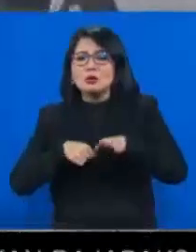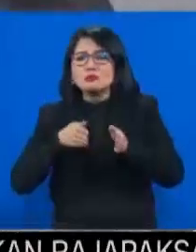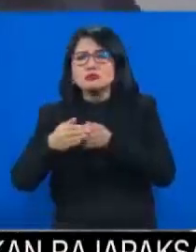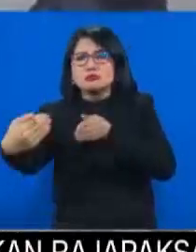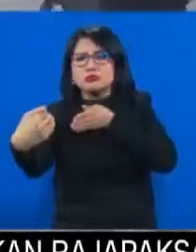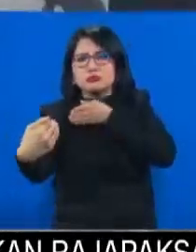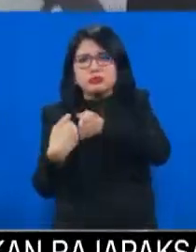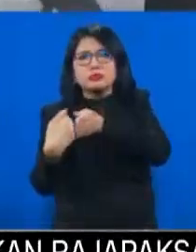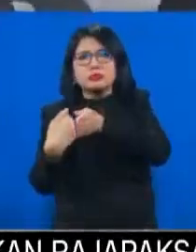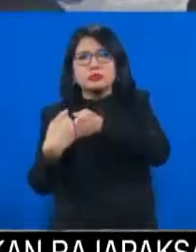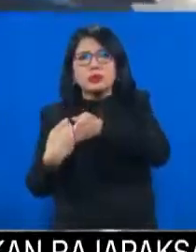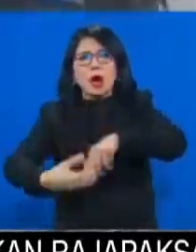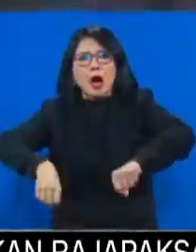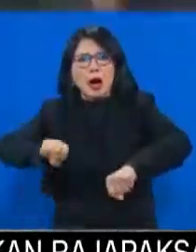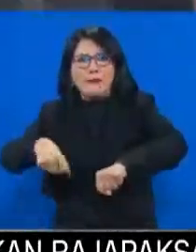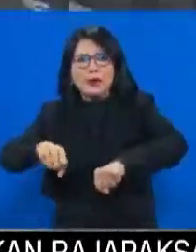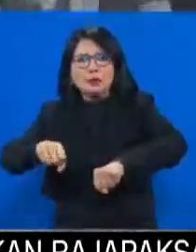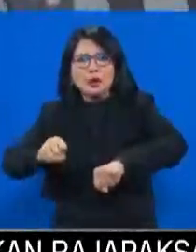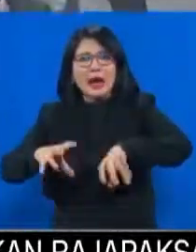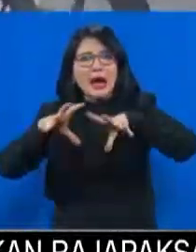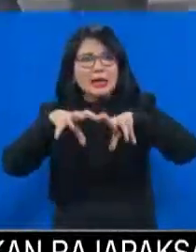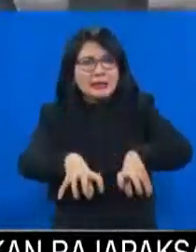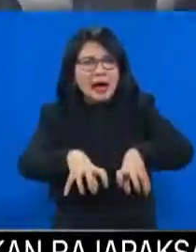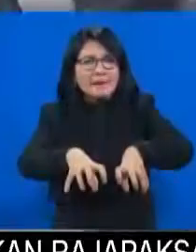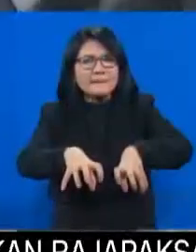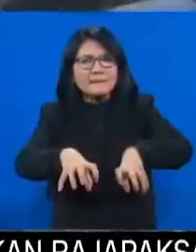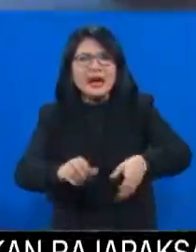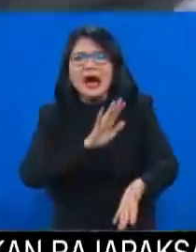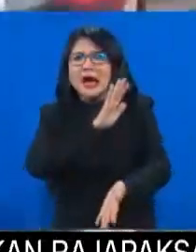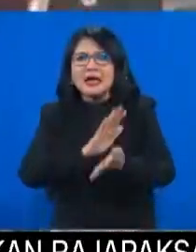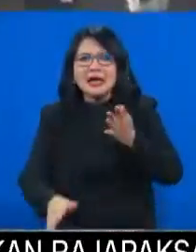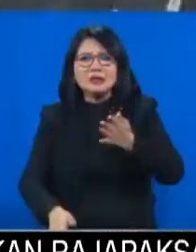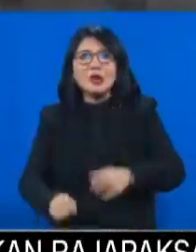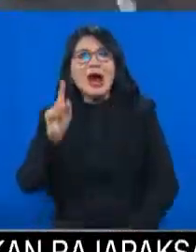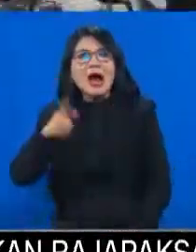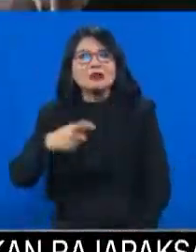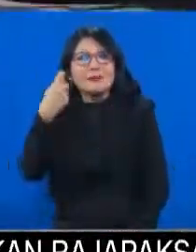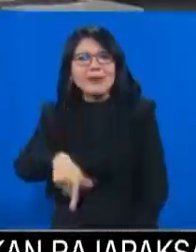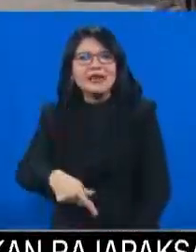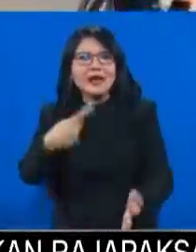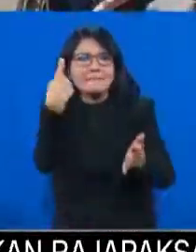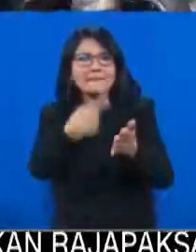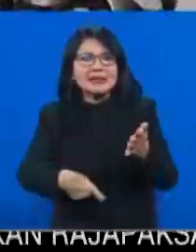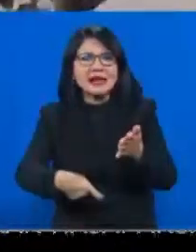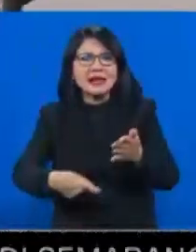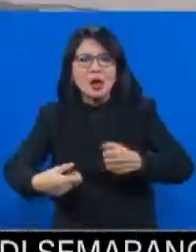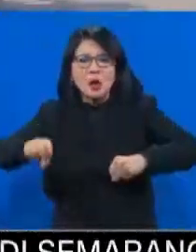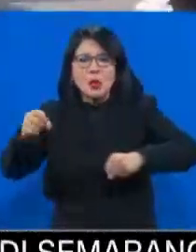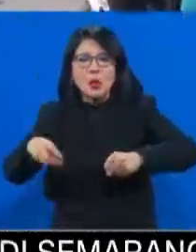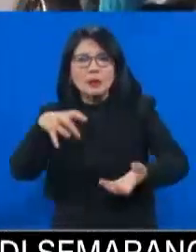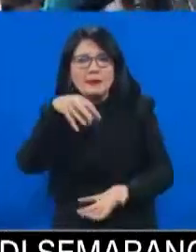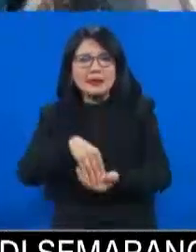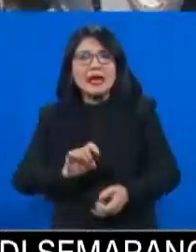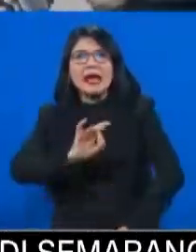belakang. Sejumlah pengendara motor yang terjaring razia Samsat Ciledug ini langsung diganjar membayar pajak kendaraan di lokasi. Tidak hanya roda